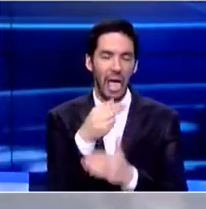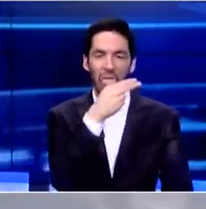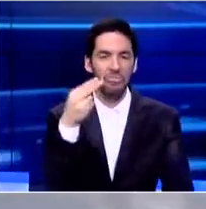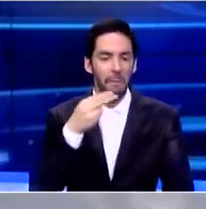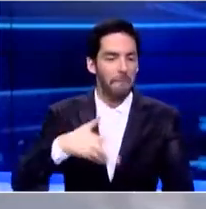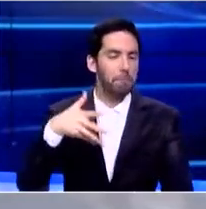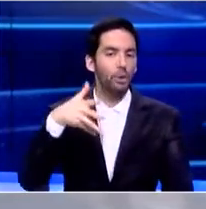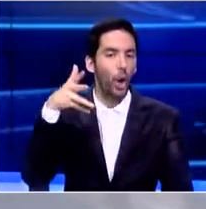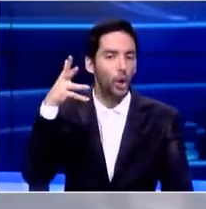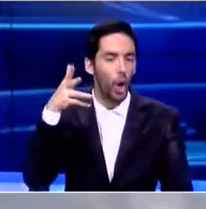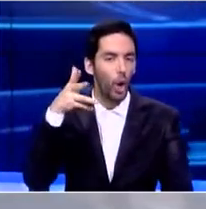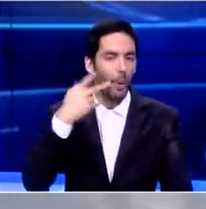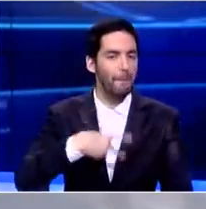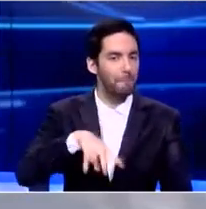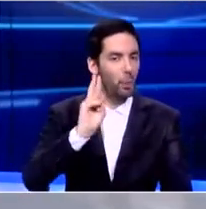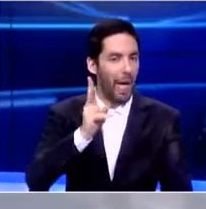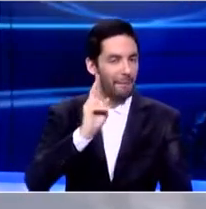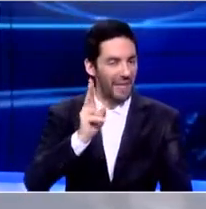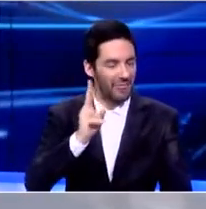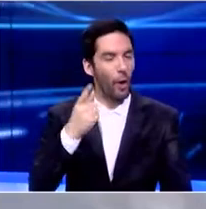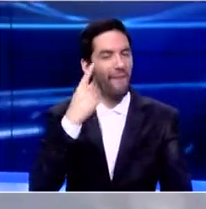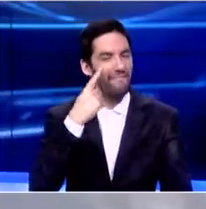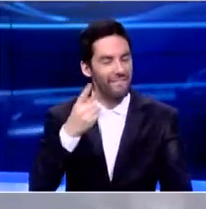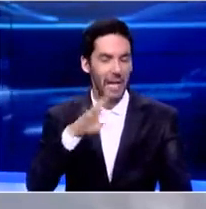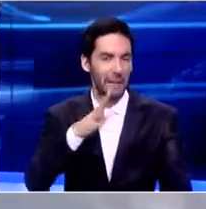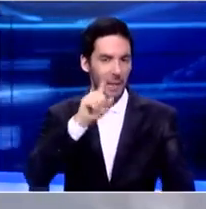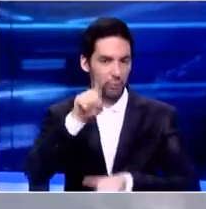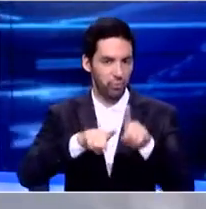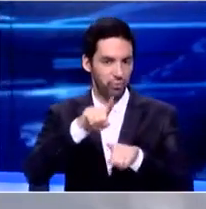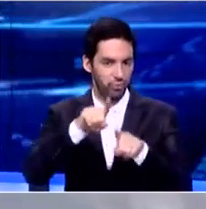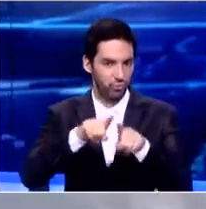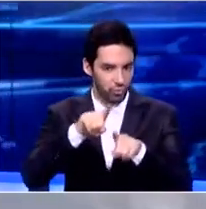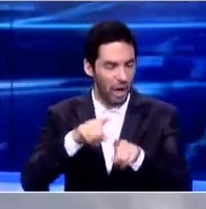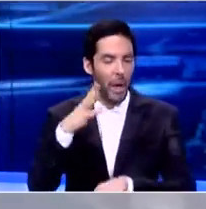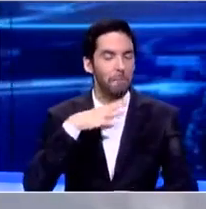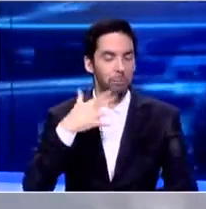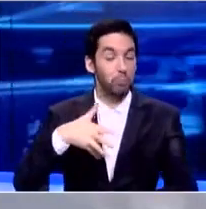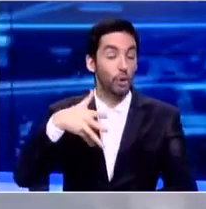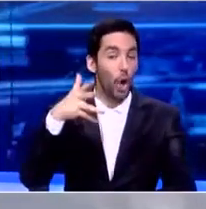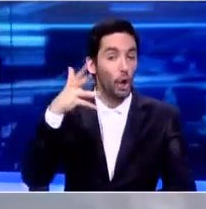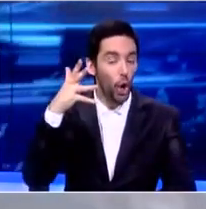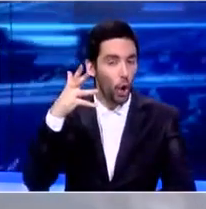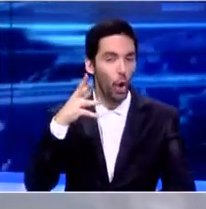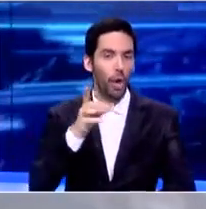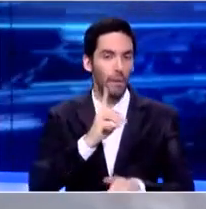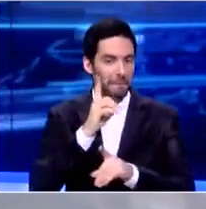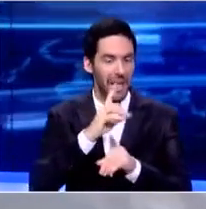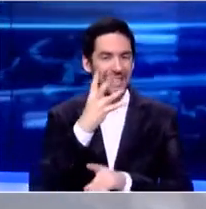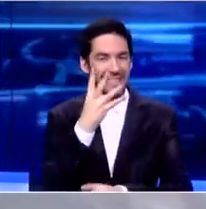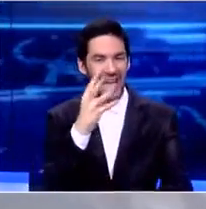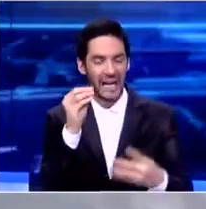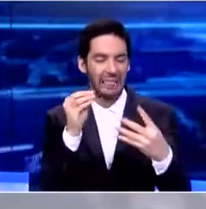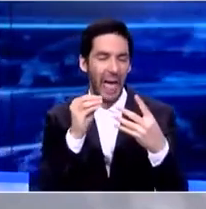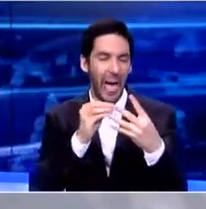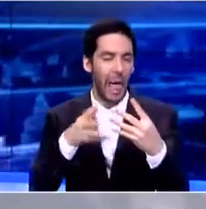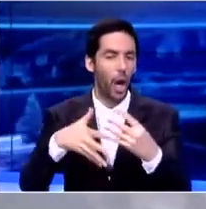ηλικία, περίπου ο μέσος όρος αυτών που μολύνονται, που διαγιγνώσκονται με τον νέο κορονοϊό είναι τα 49